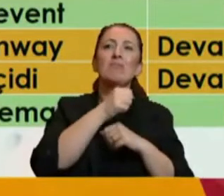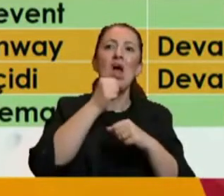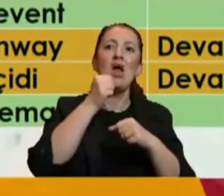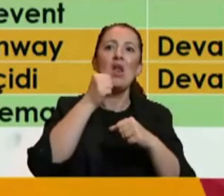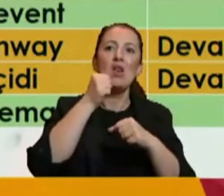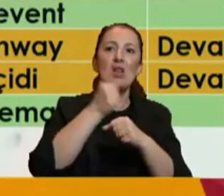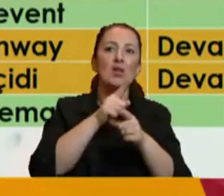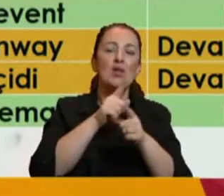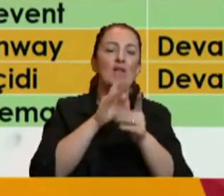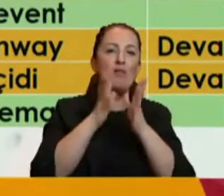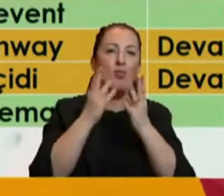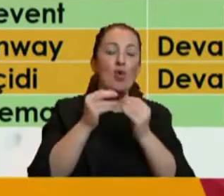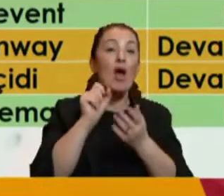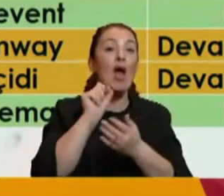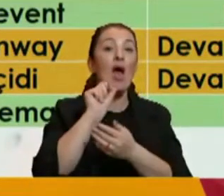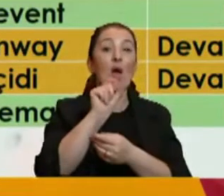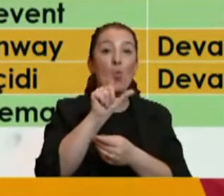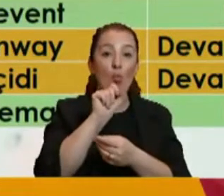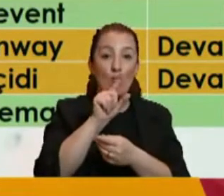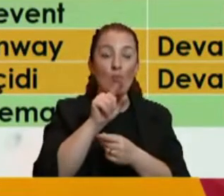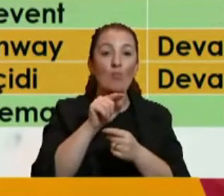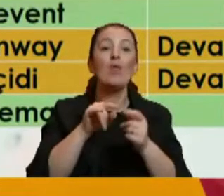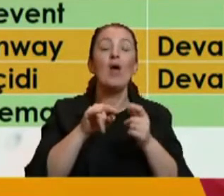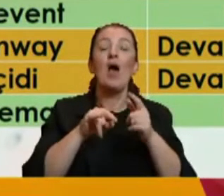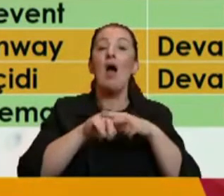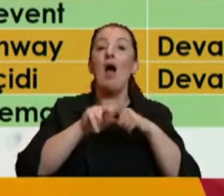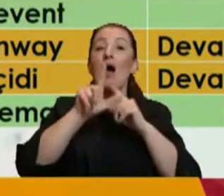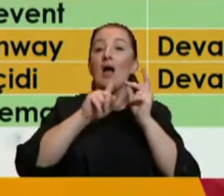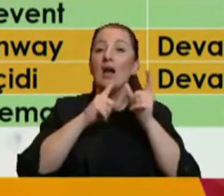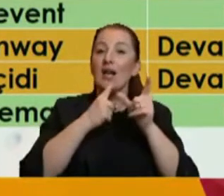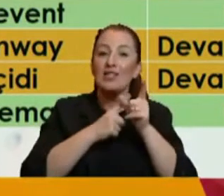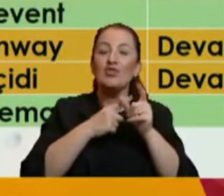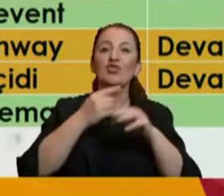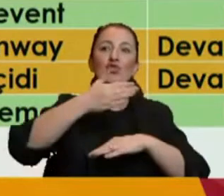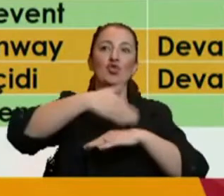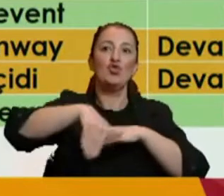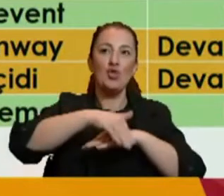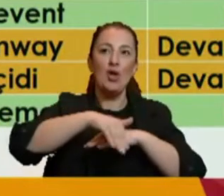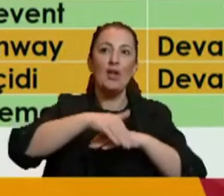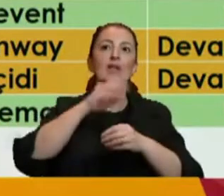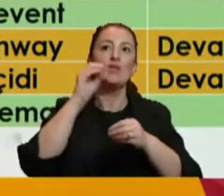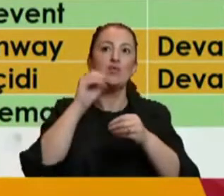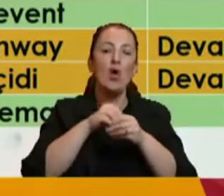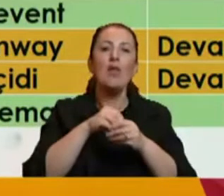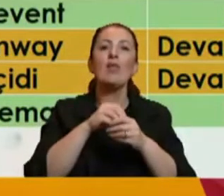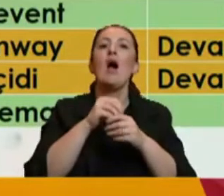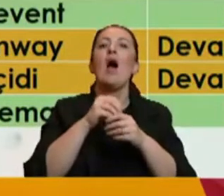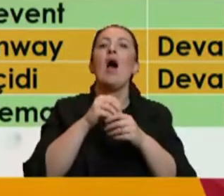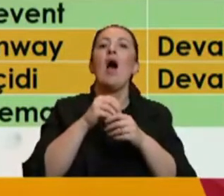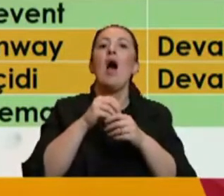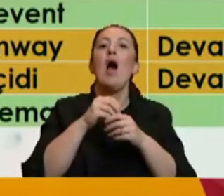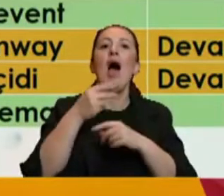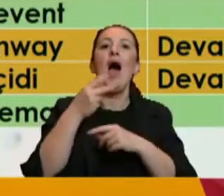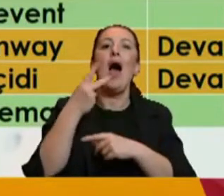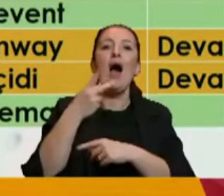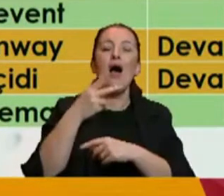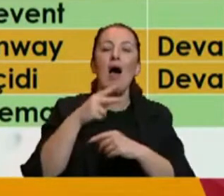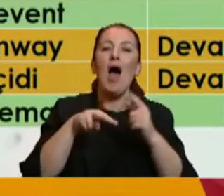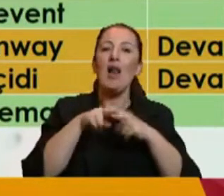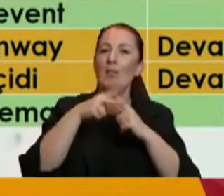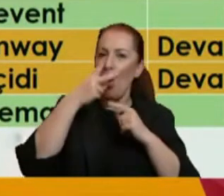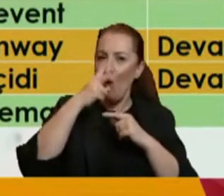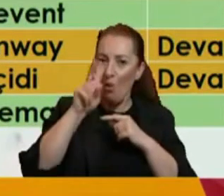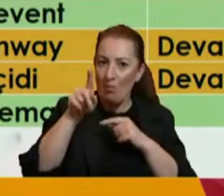ediyor Eyüp'te Haliç yavedut Caddesi bitti Alibeyköy Atatürk Caddesi bitti